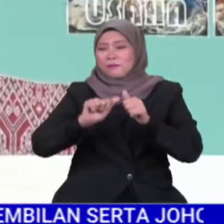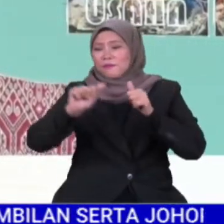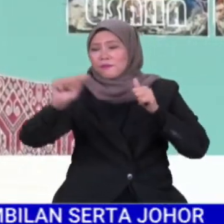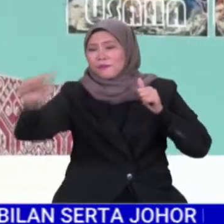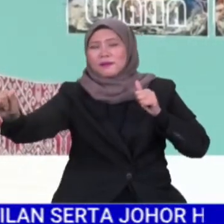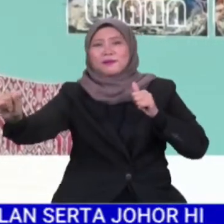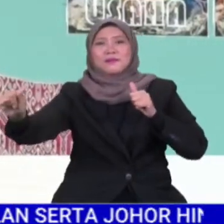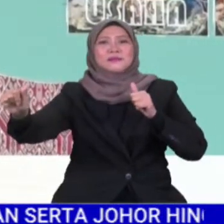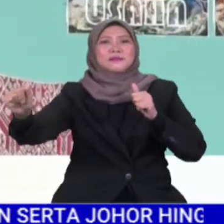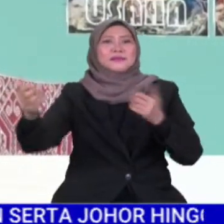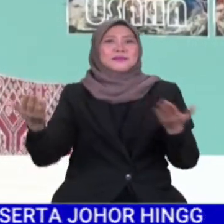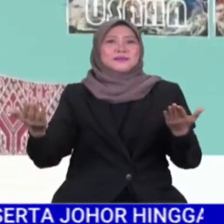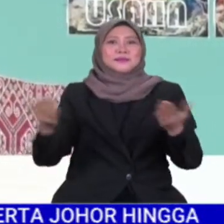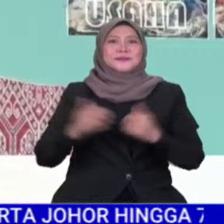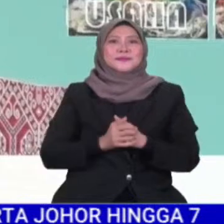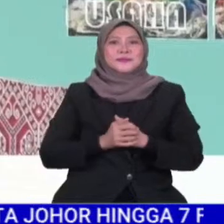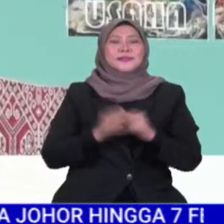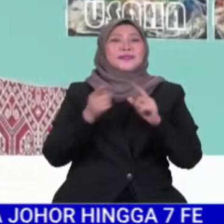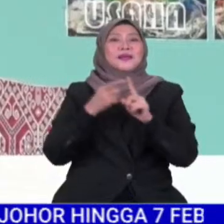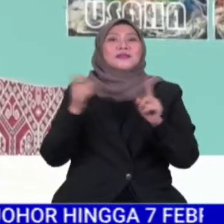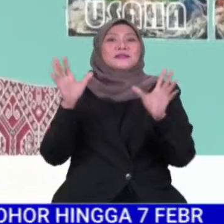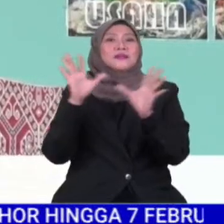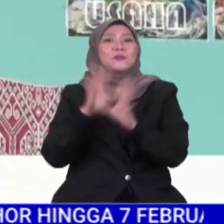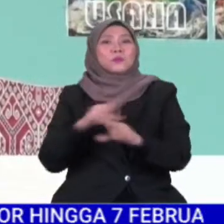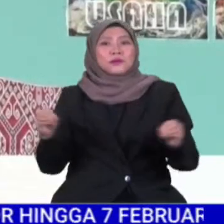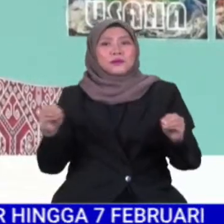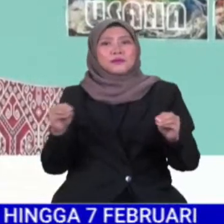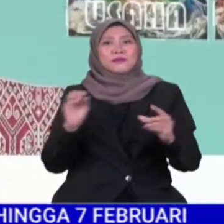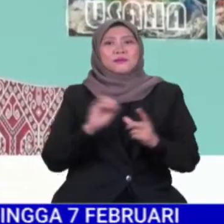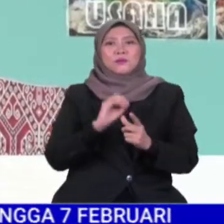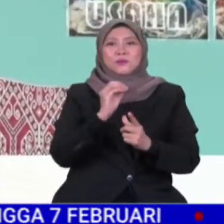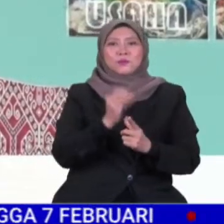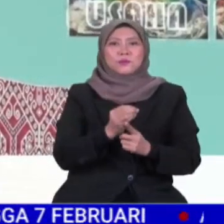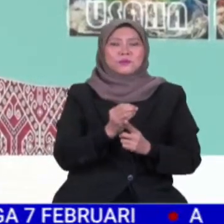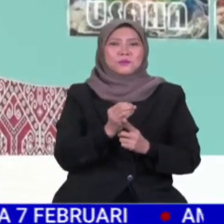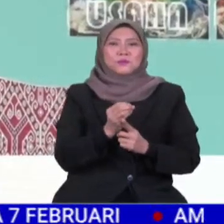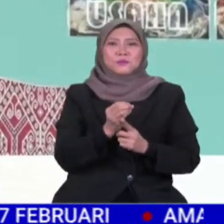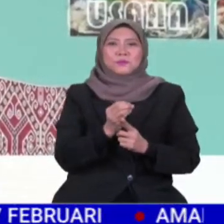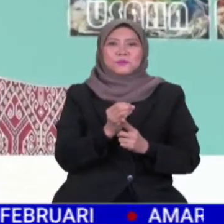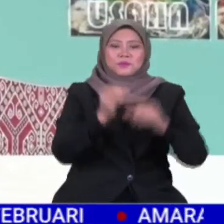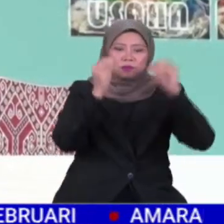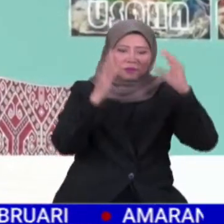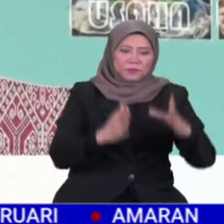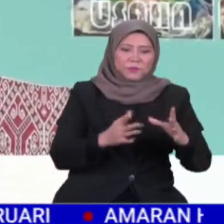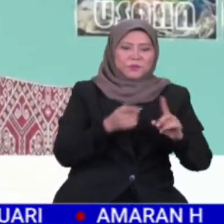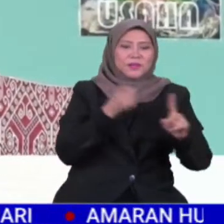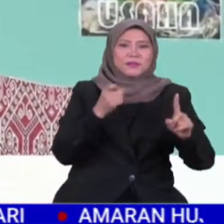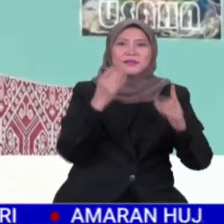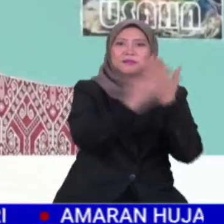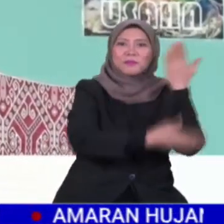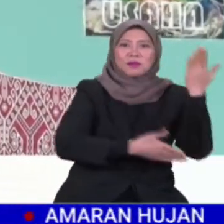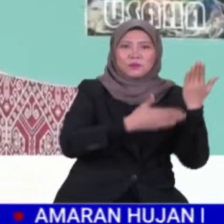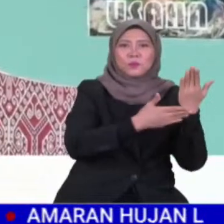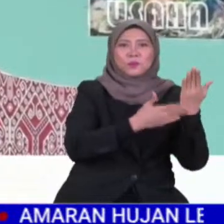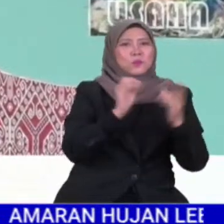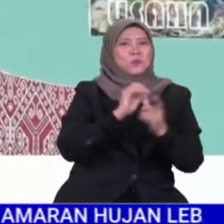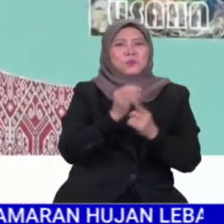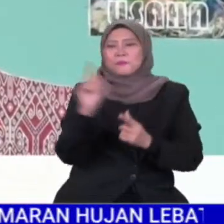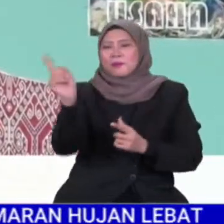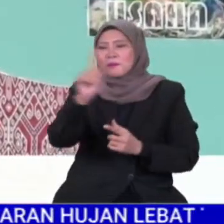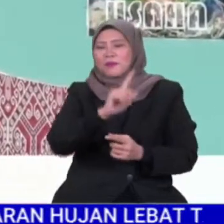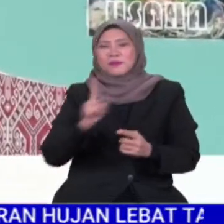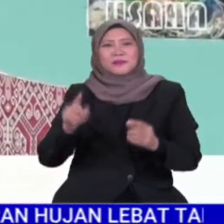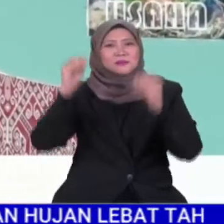kiralah anak tempatan dari Sarawak ataupun anak yang datang dari cikgu-cikgu yang datang dari Semenanjung atau dari mana